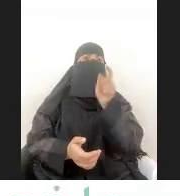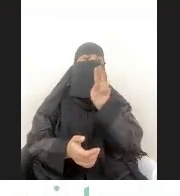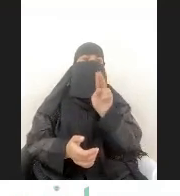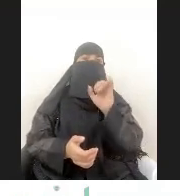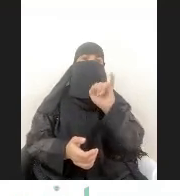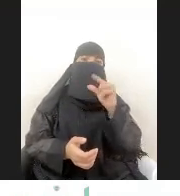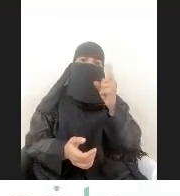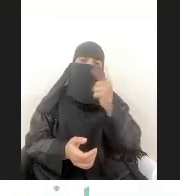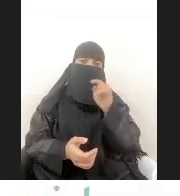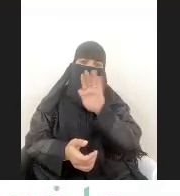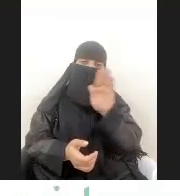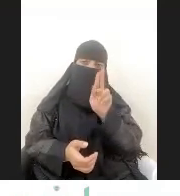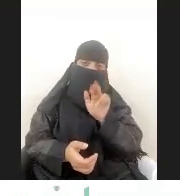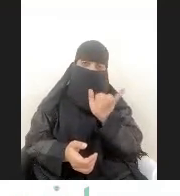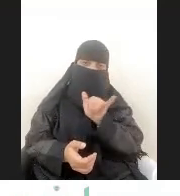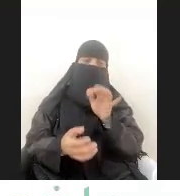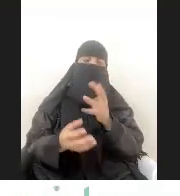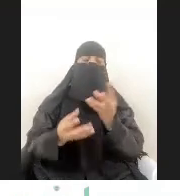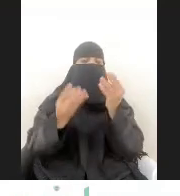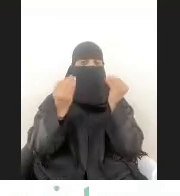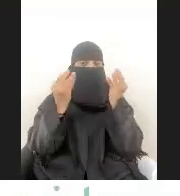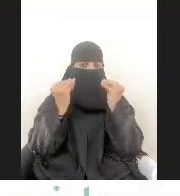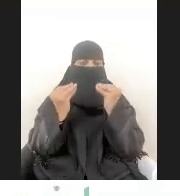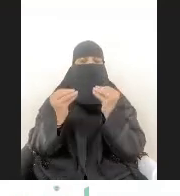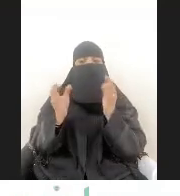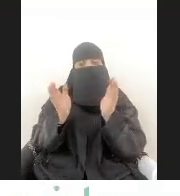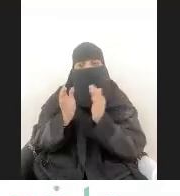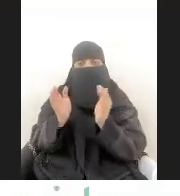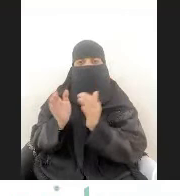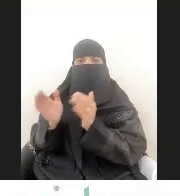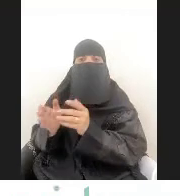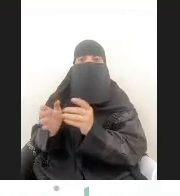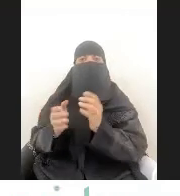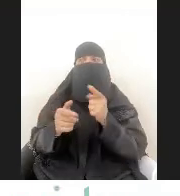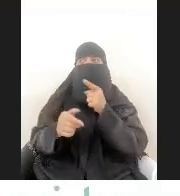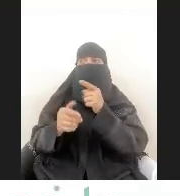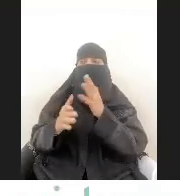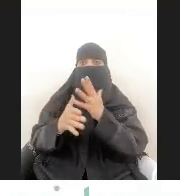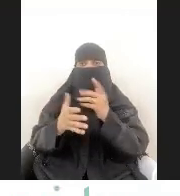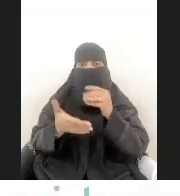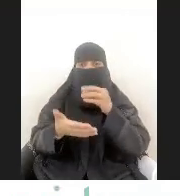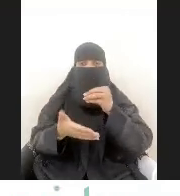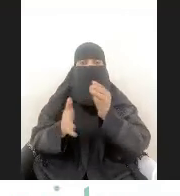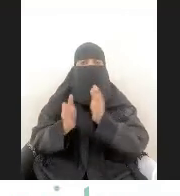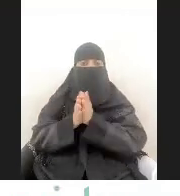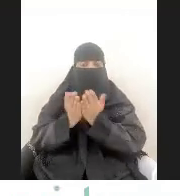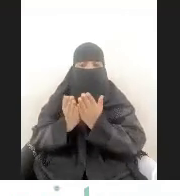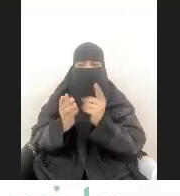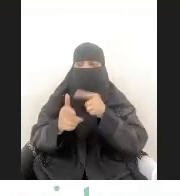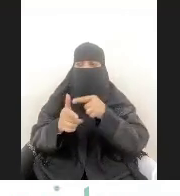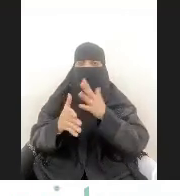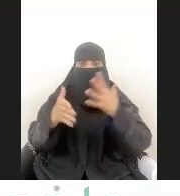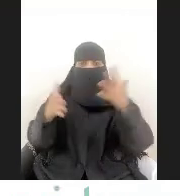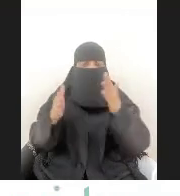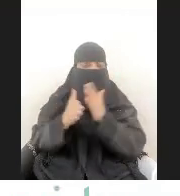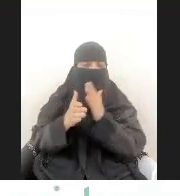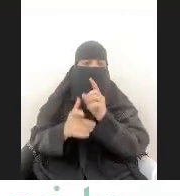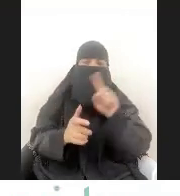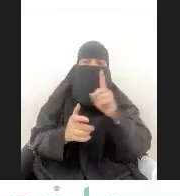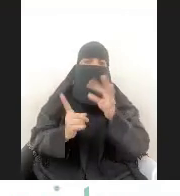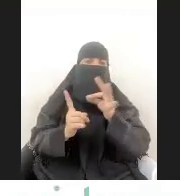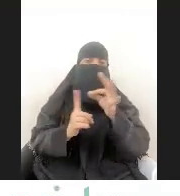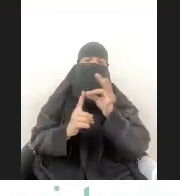التعلم المصغر. حجم المحتوى وقلة وقته ليست شرطا أساسي في مدى جودة المحتوى إلا أن يحدث